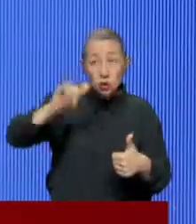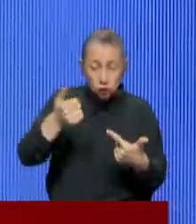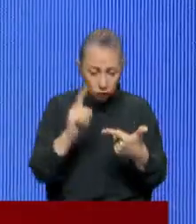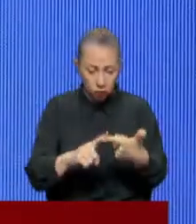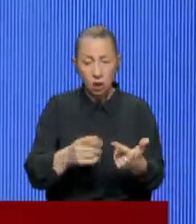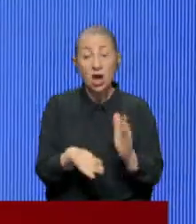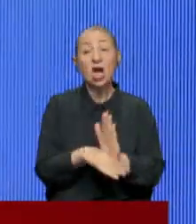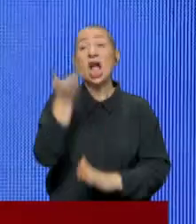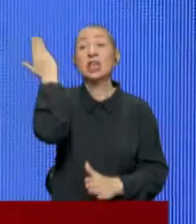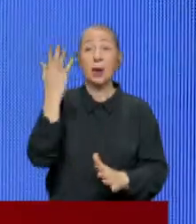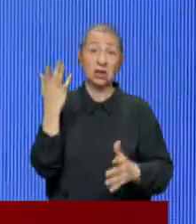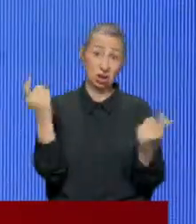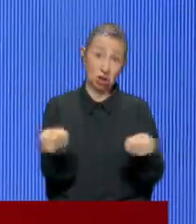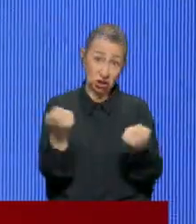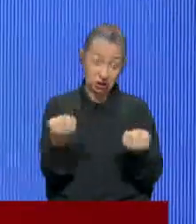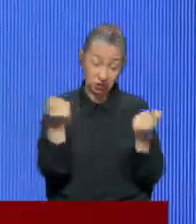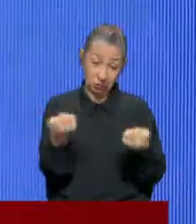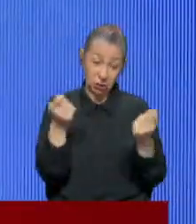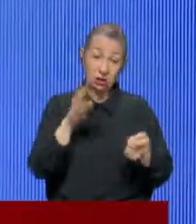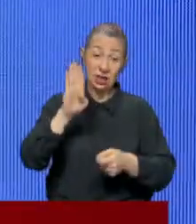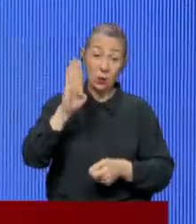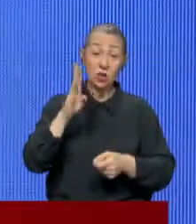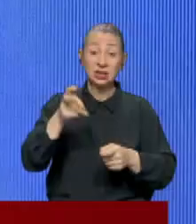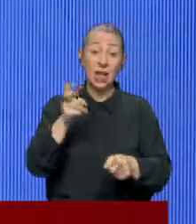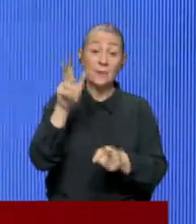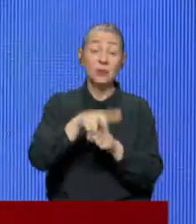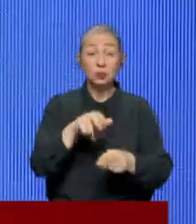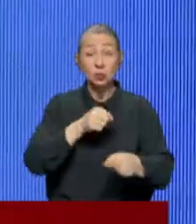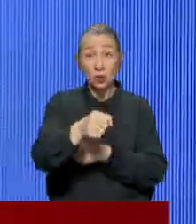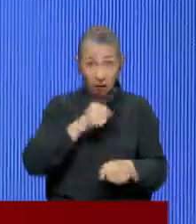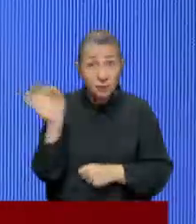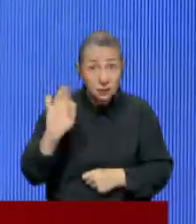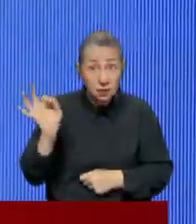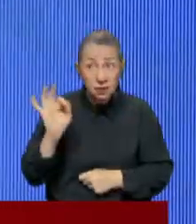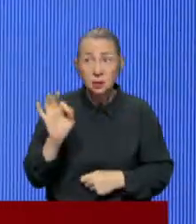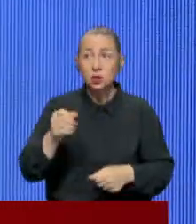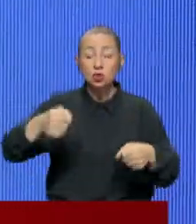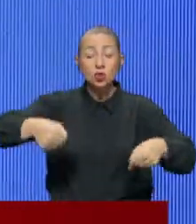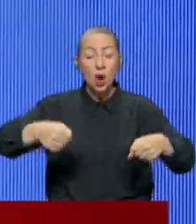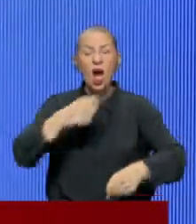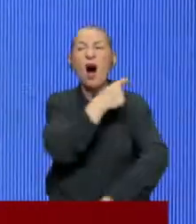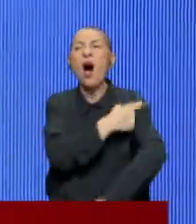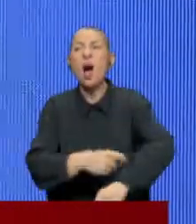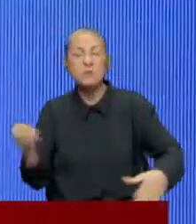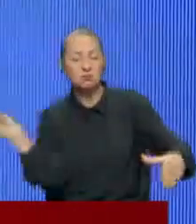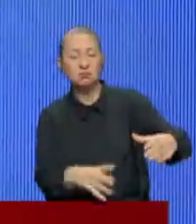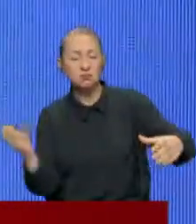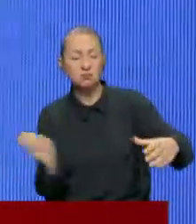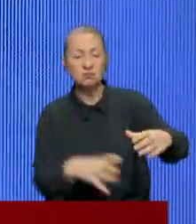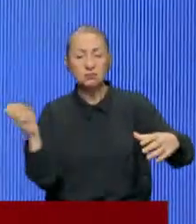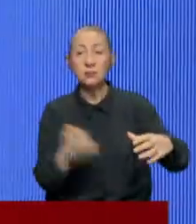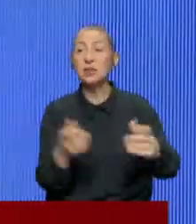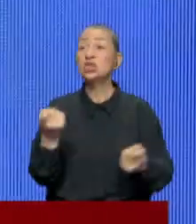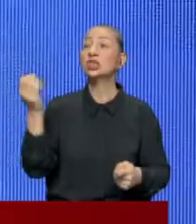yoksulluğu ortadan kaldırmak için demokrasi trenine binmişlerdi değil mi? Çuvallarını haramla doldurup